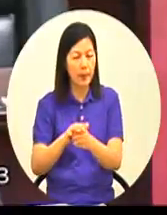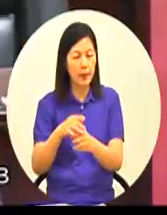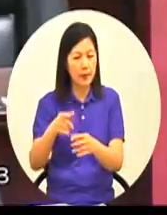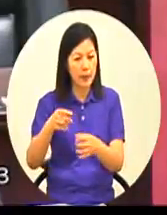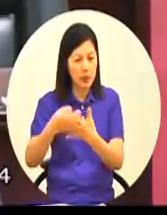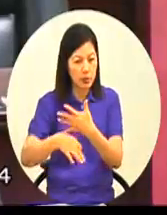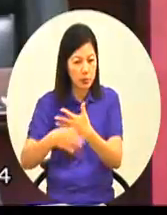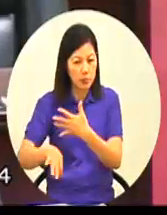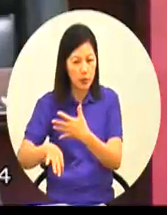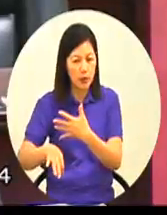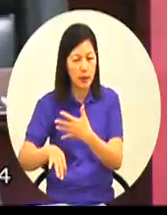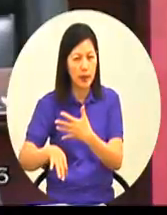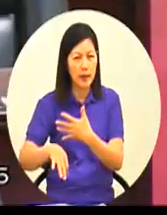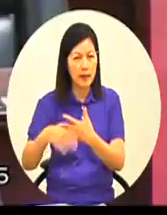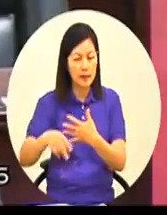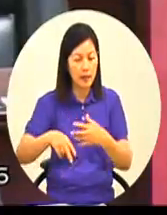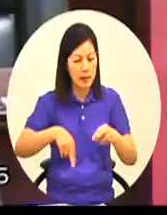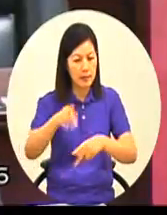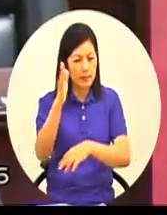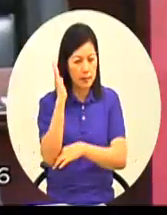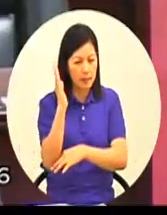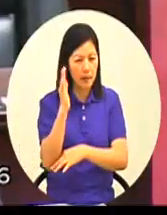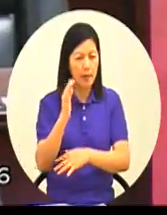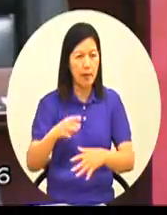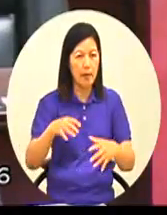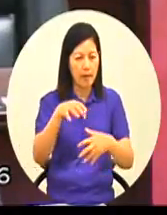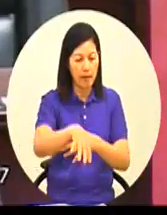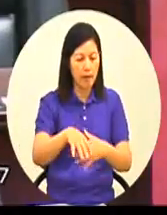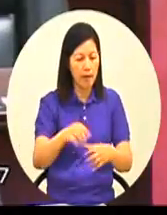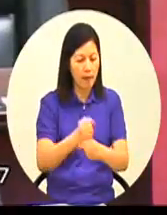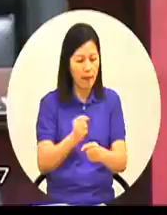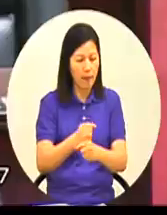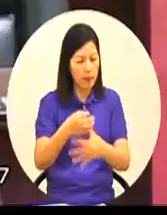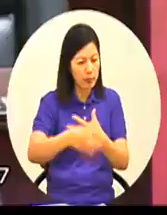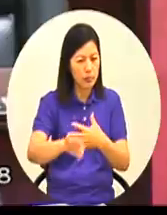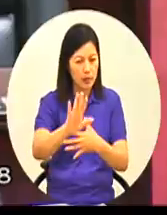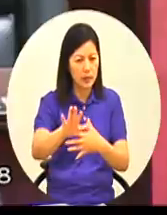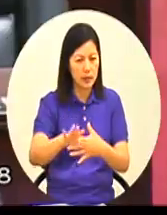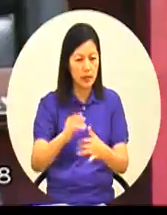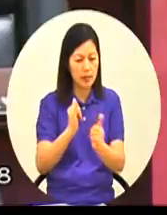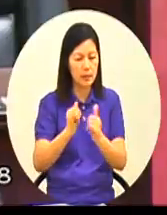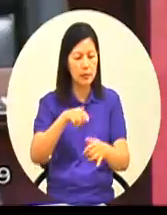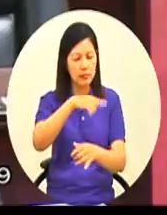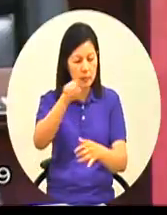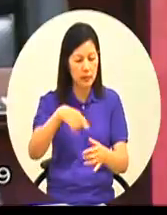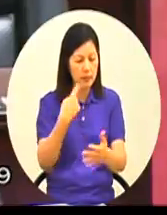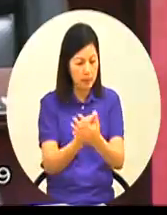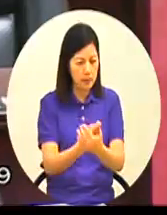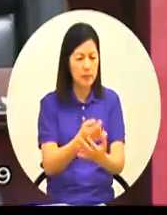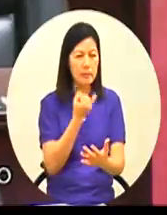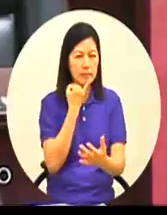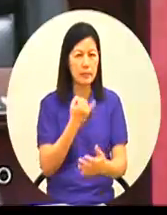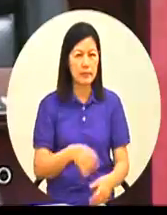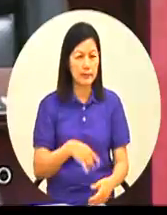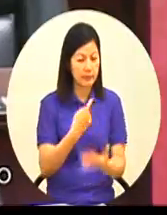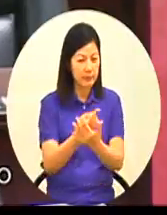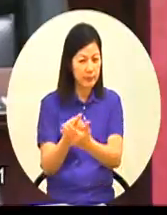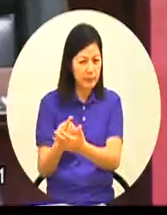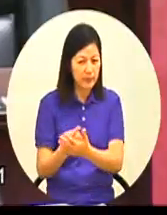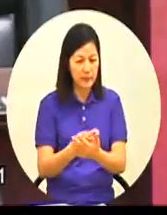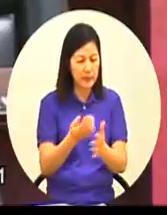些代议式甚至行政部门不足的地方，让市民可以直接来参与。那我想这些参与式